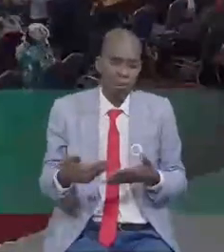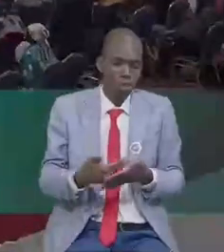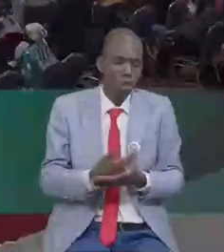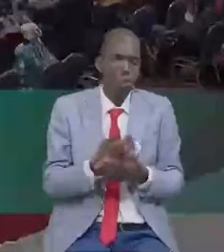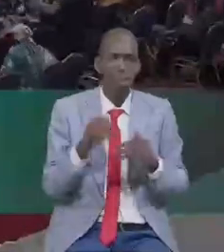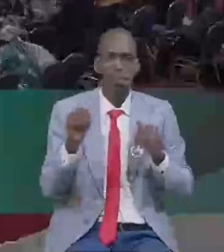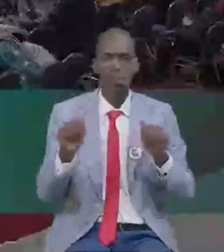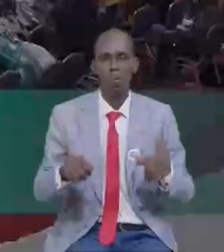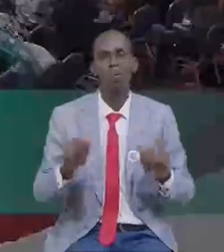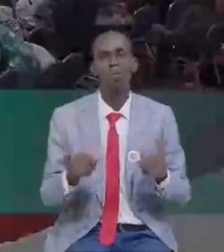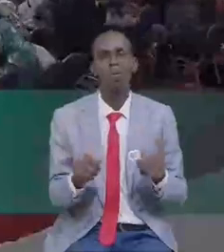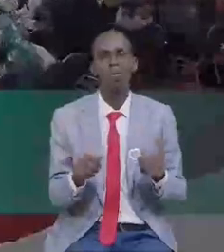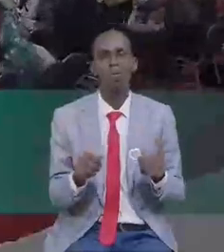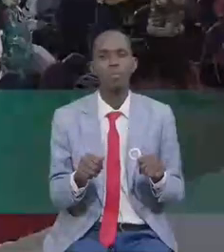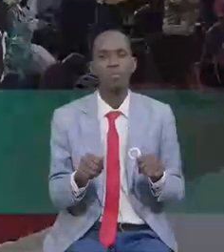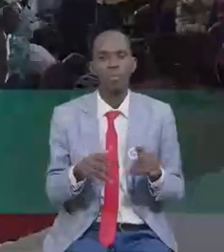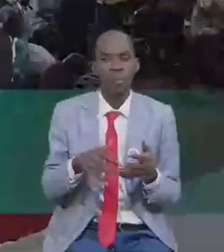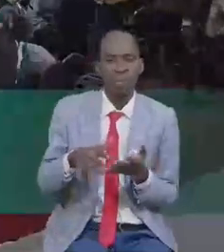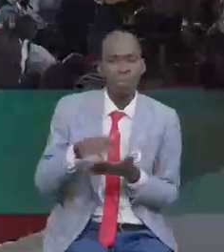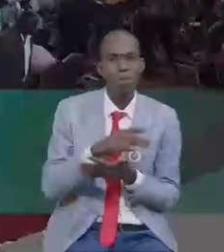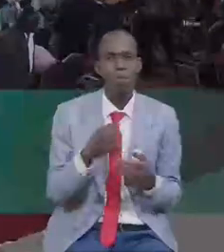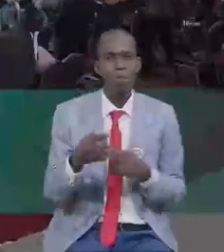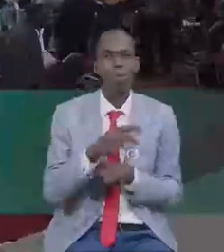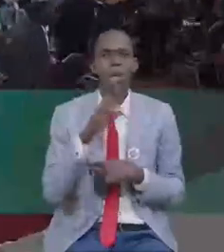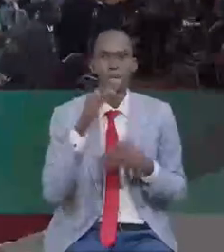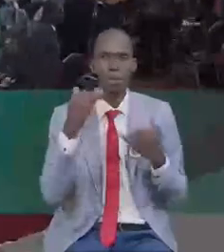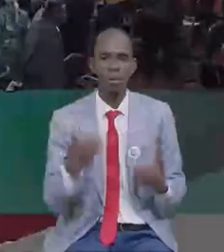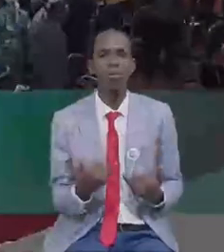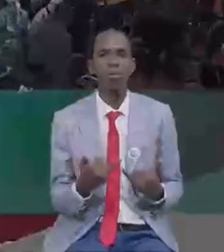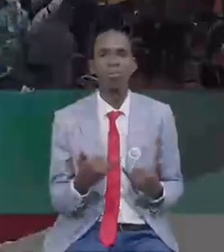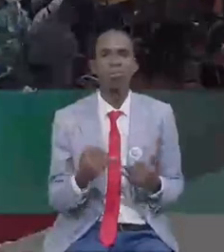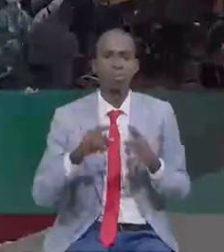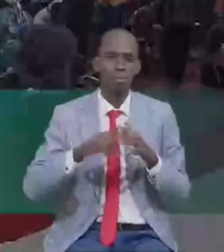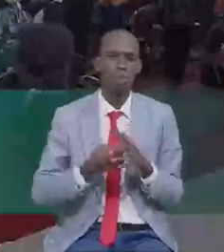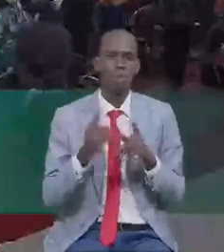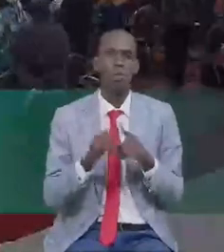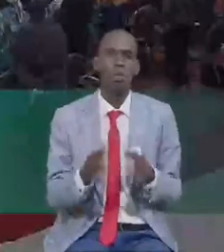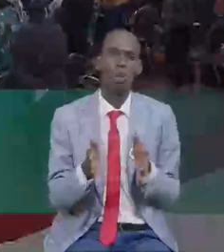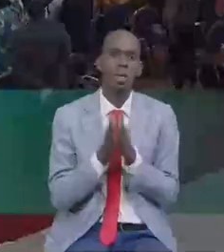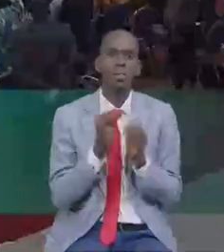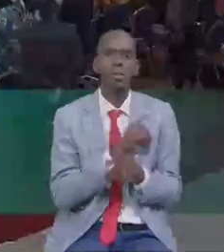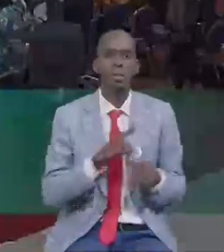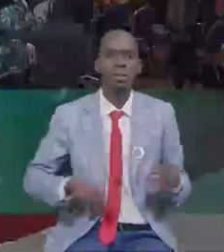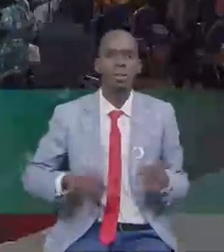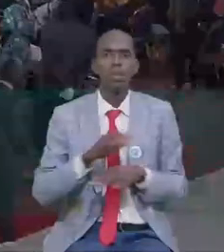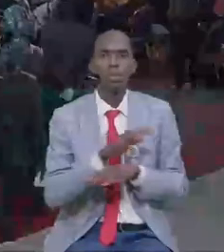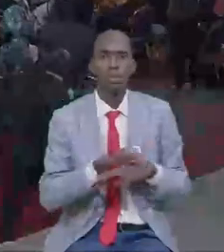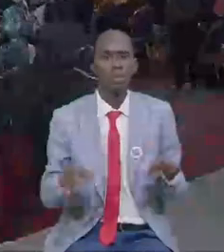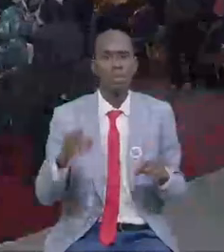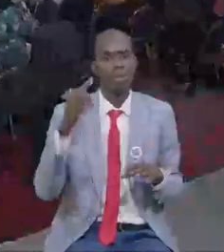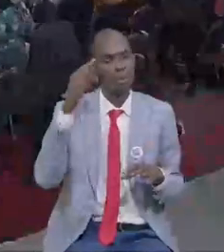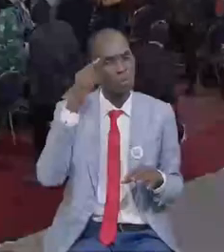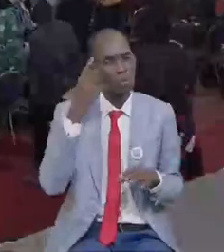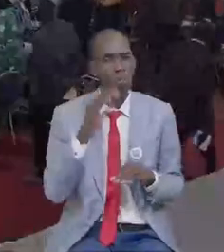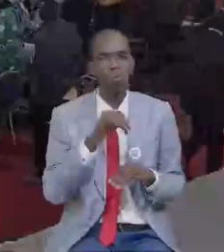possibilités, ces jours commencent maintenant. Ouvre ta bouche et parle au Seigneur. Ces